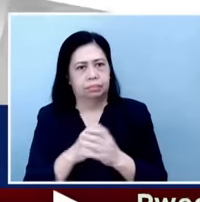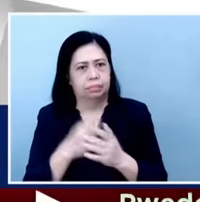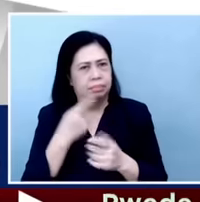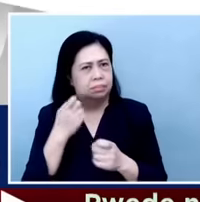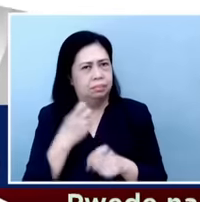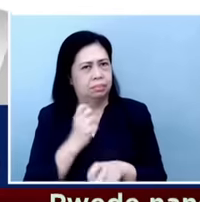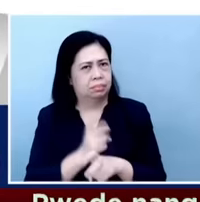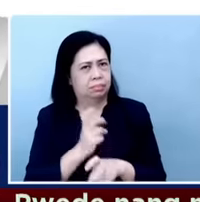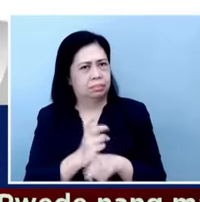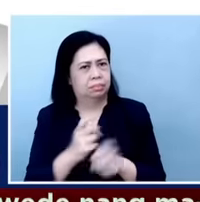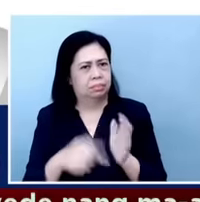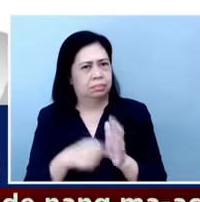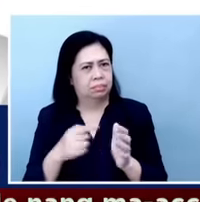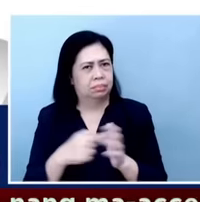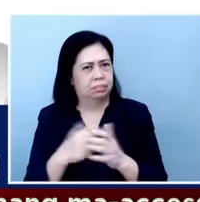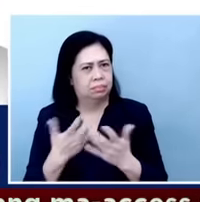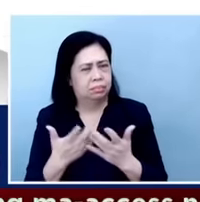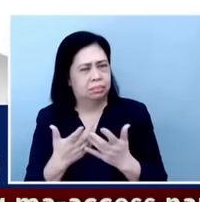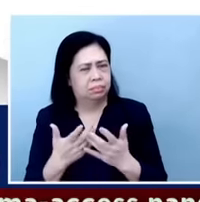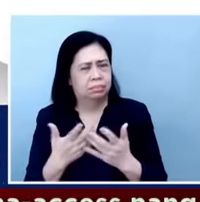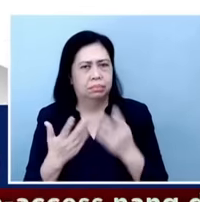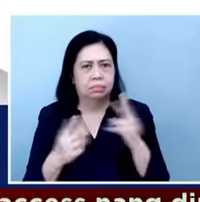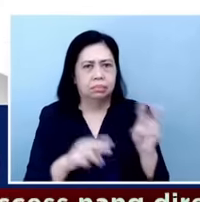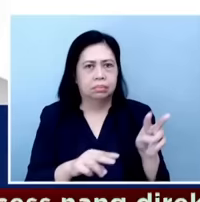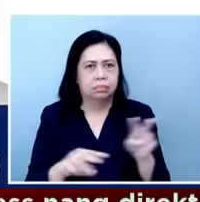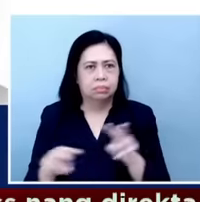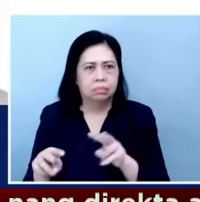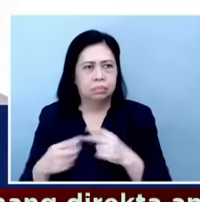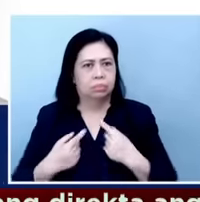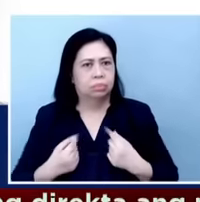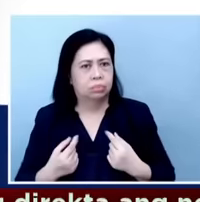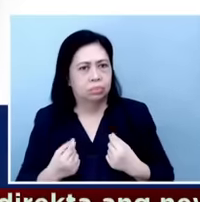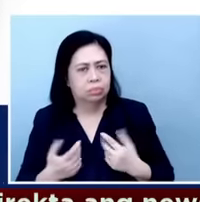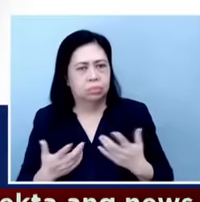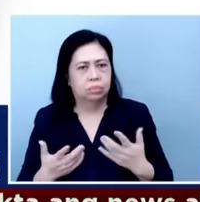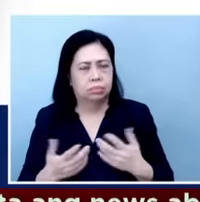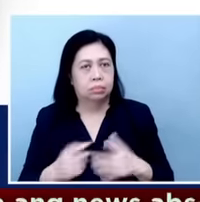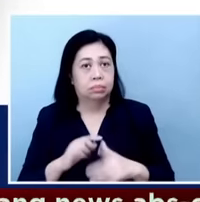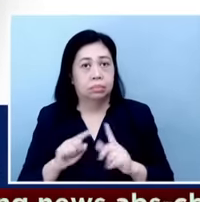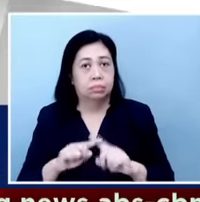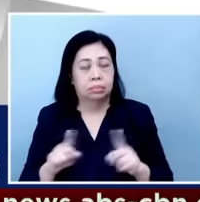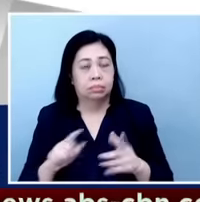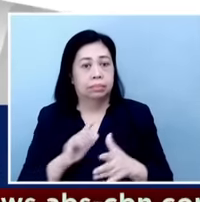talaga, sometimes hindi mo makikita ko at gagawin mo. But in the end,